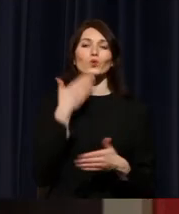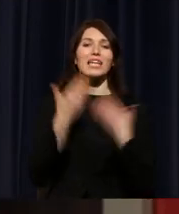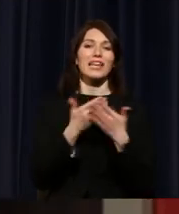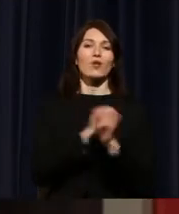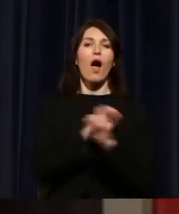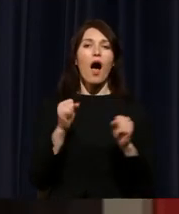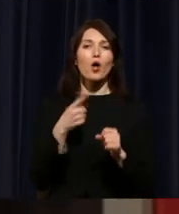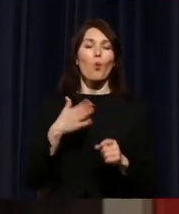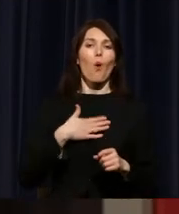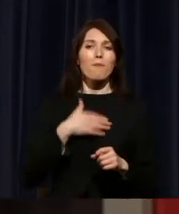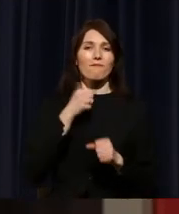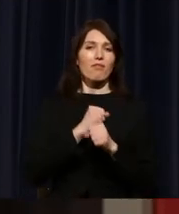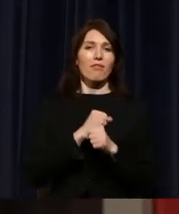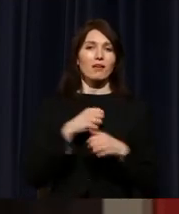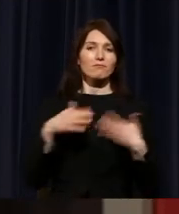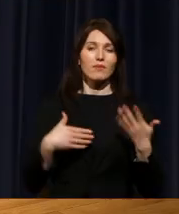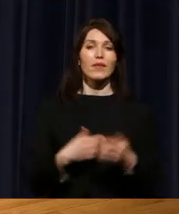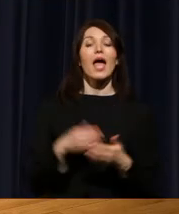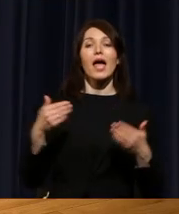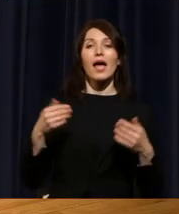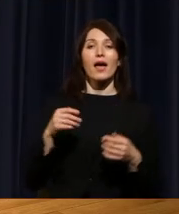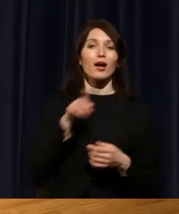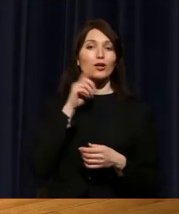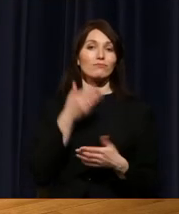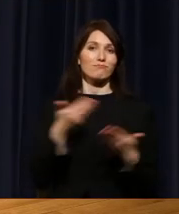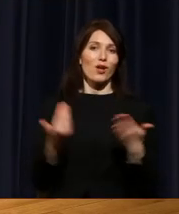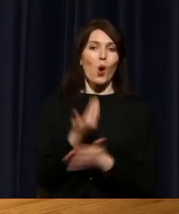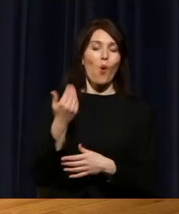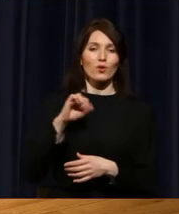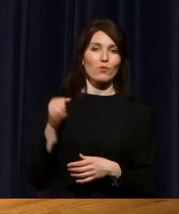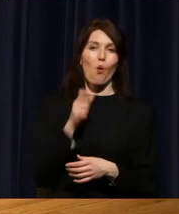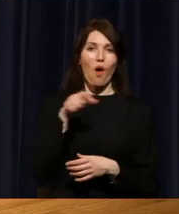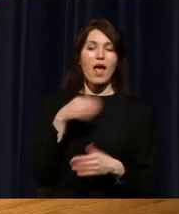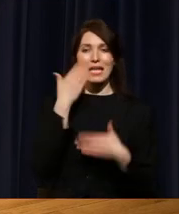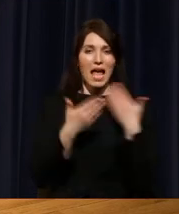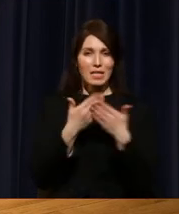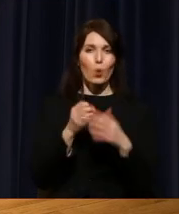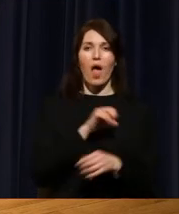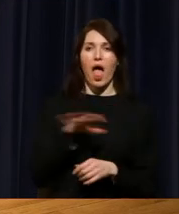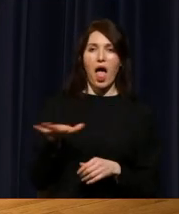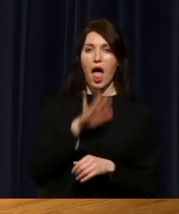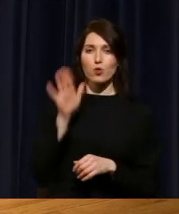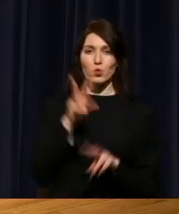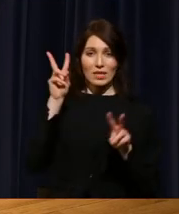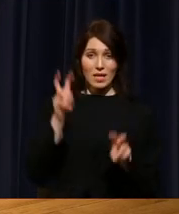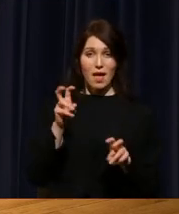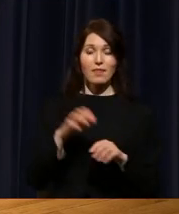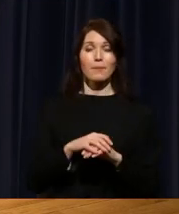ātri, ko man tagad? Jaunajiem kolēģiem noteikti ieteiktu ēnu dienas, jā, man